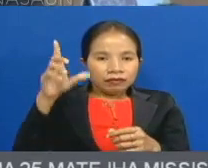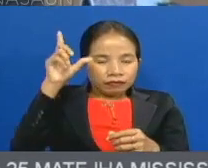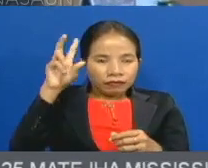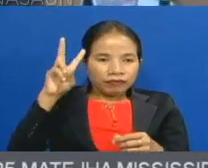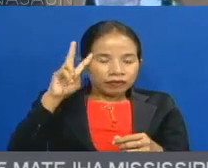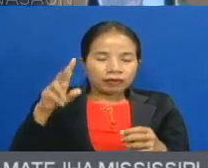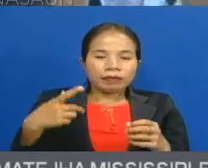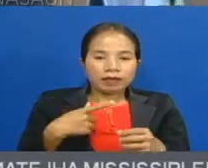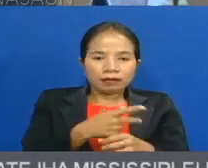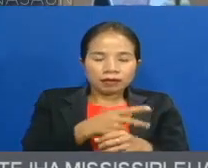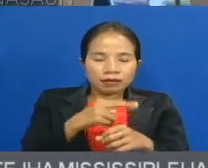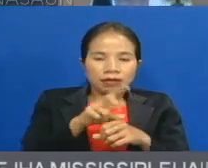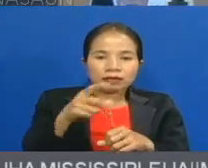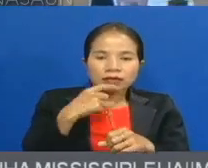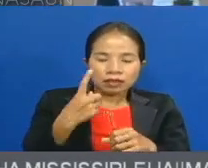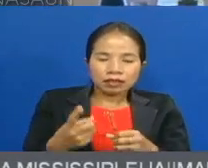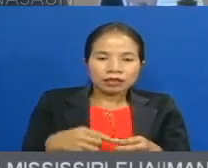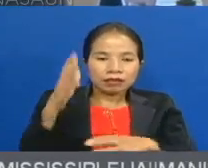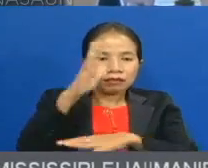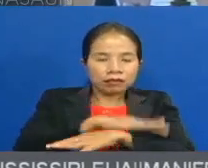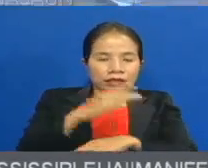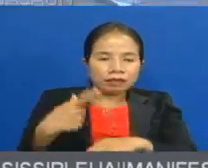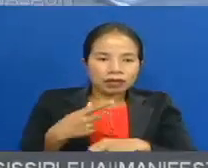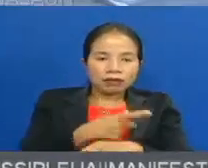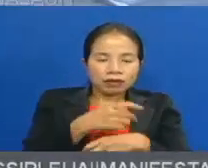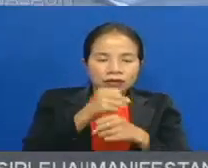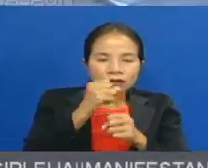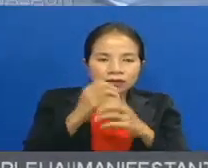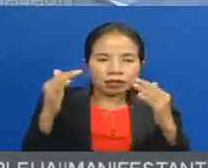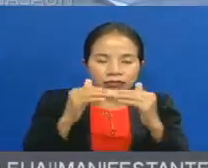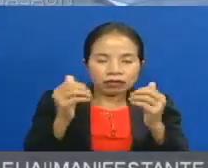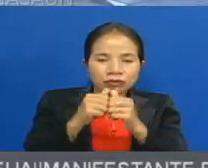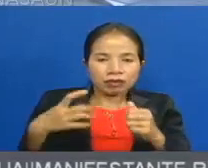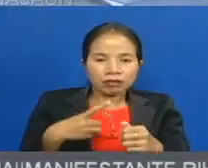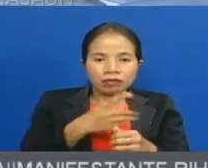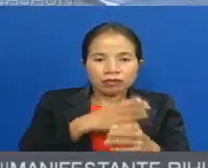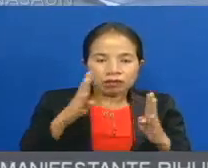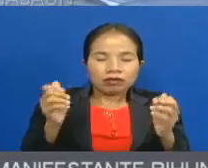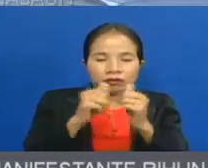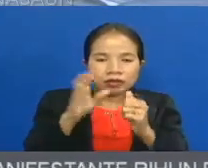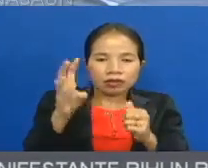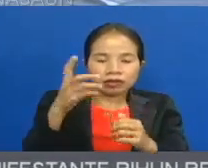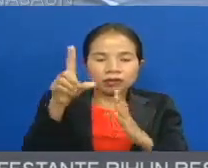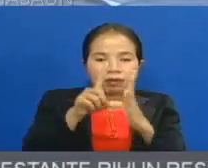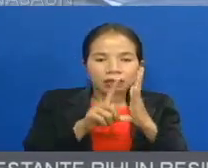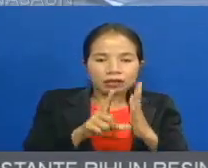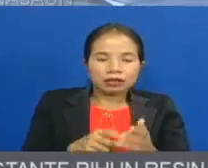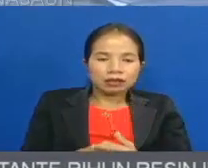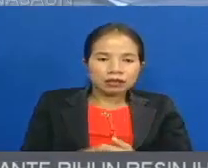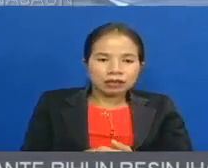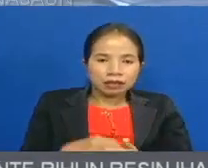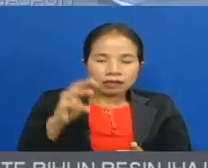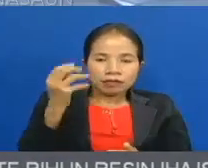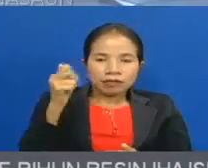Parlamentul Național, Maria Angelina Sarmento Ateten, Mesa Parlamentul hala ona audiencia ho deputatul na în Sanulu Resinen ne beta malista perde mandatul.